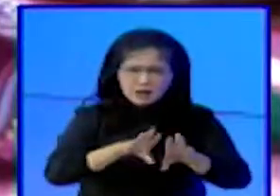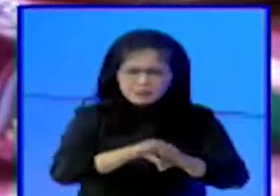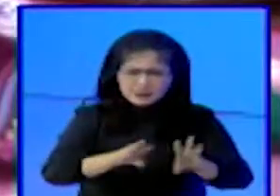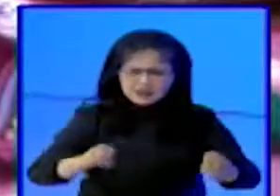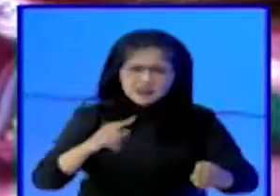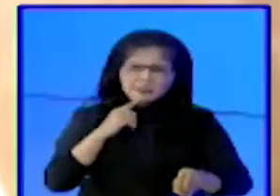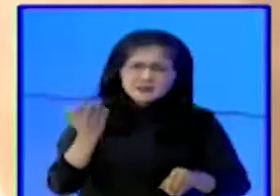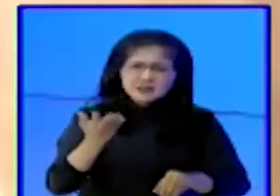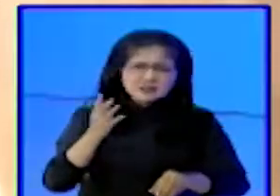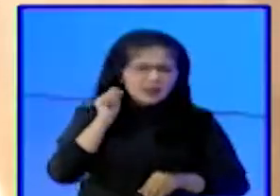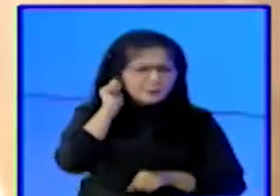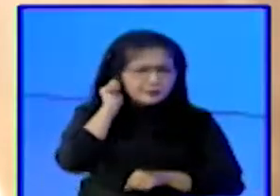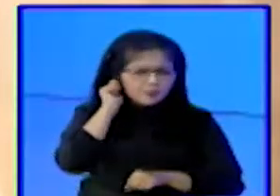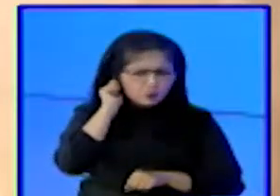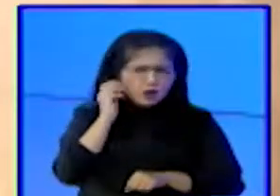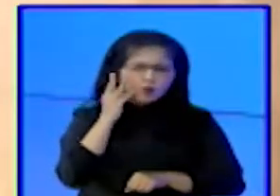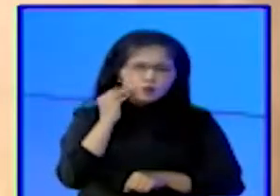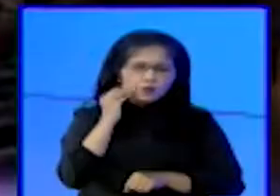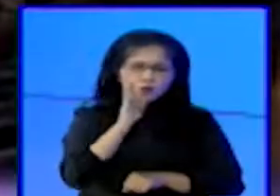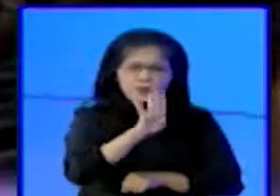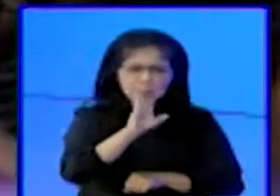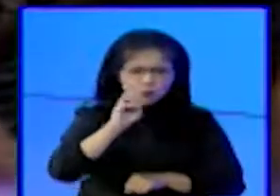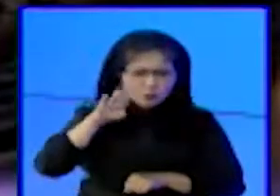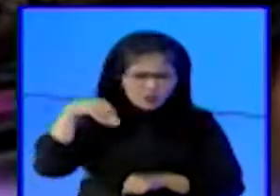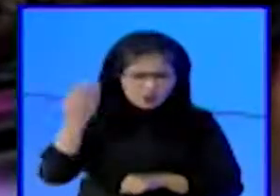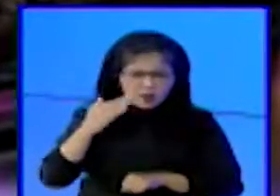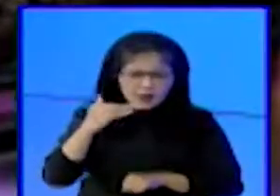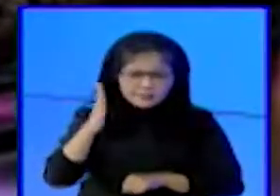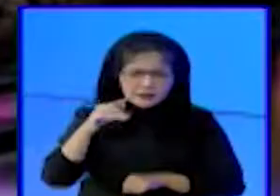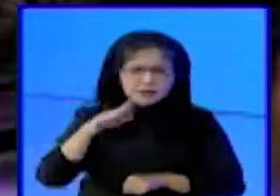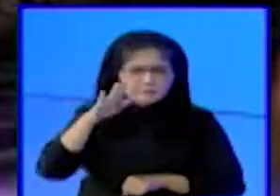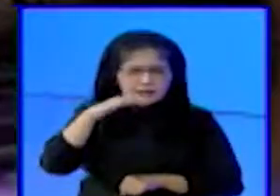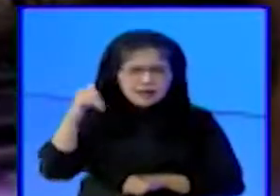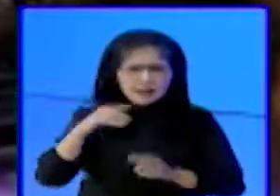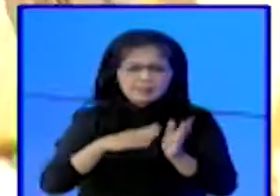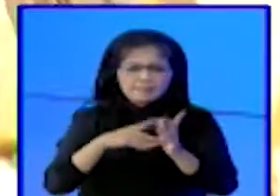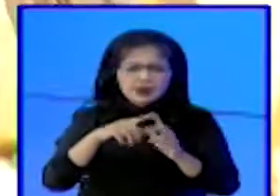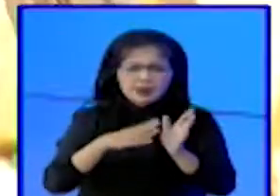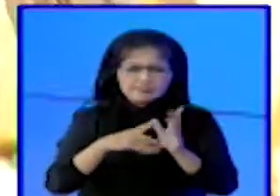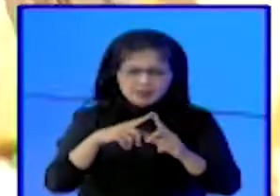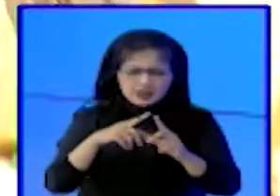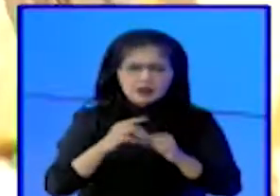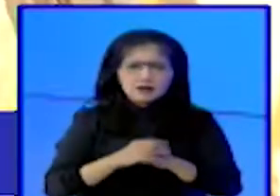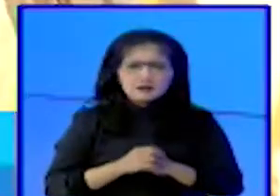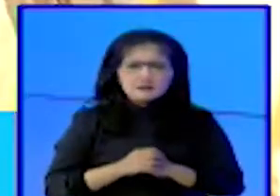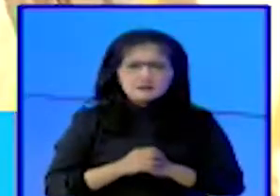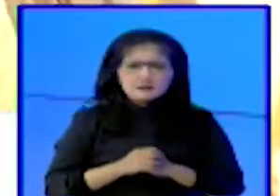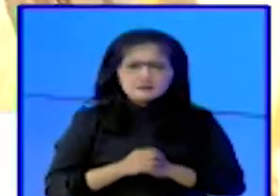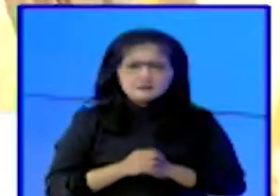40-an tahun ke atas. Saya memanggil mereka Mama. Panggilan bagi kaum ibu di sini.